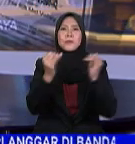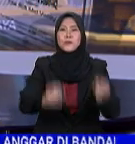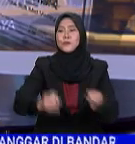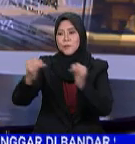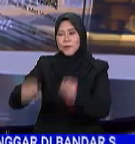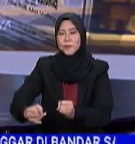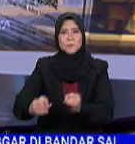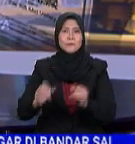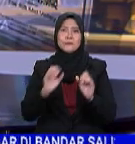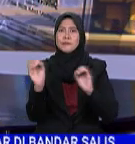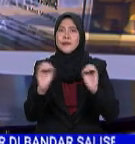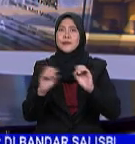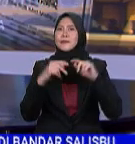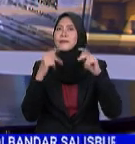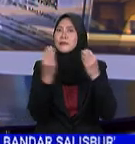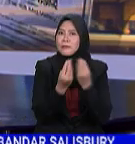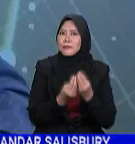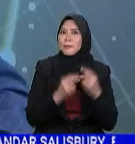tanpa mengira parti.